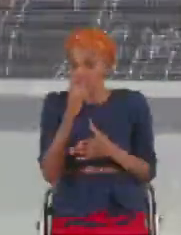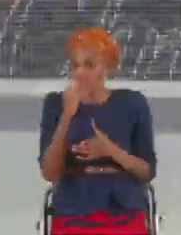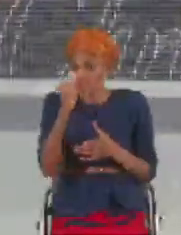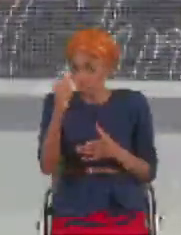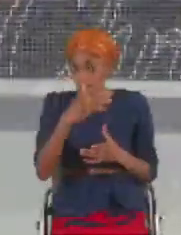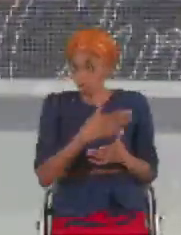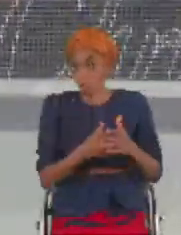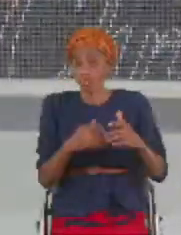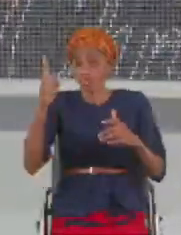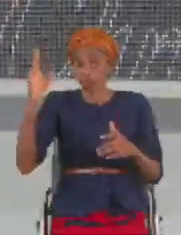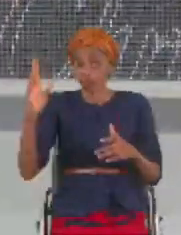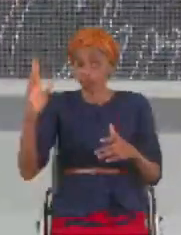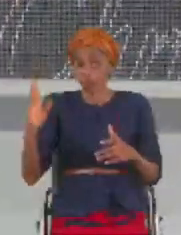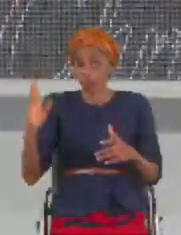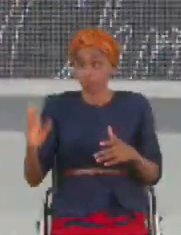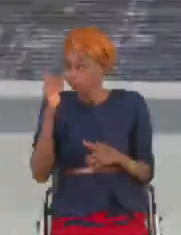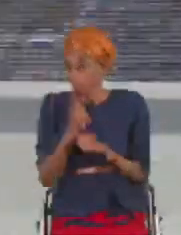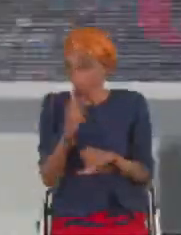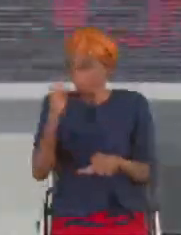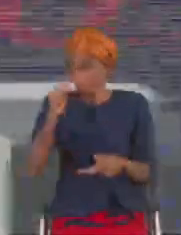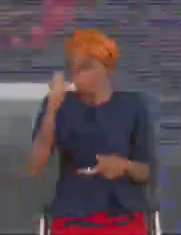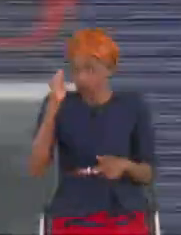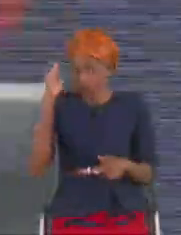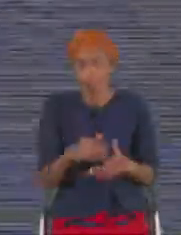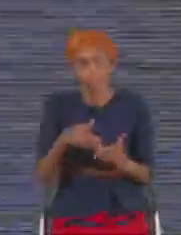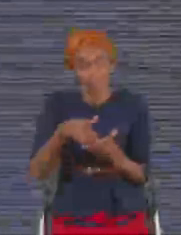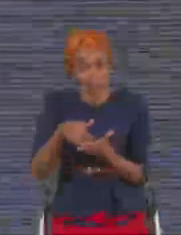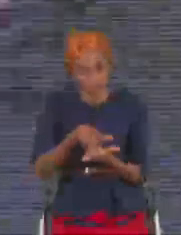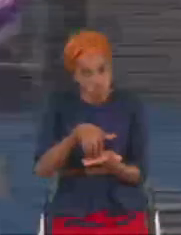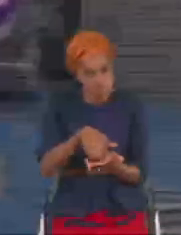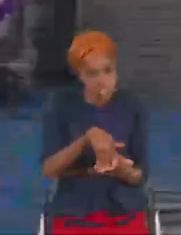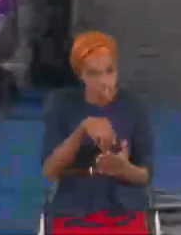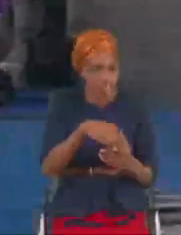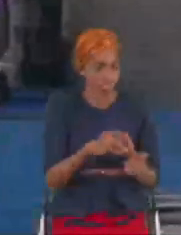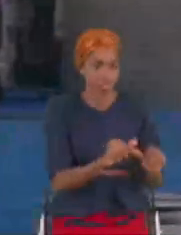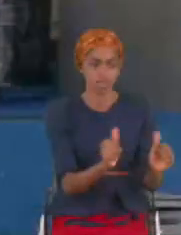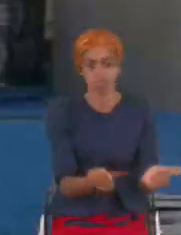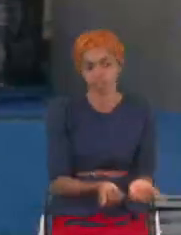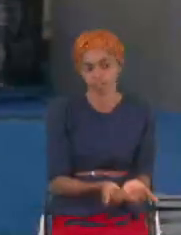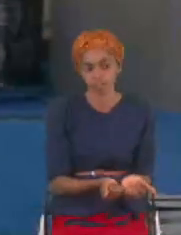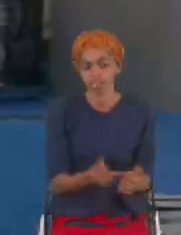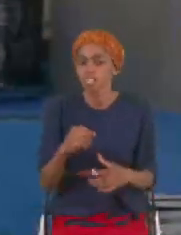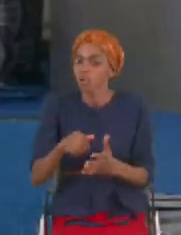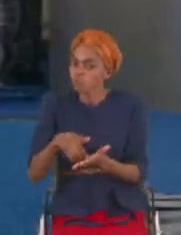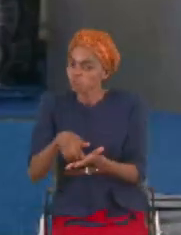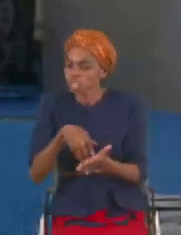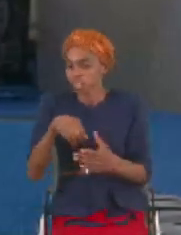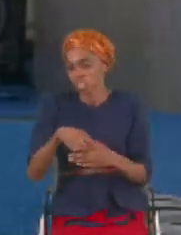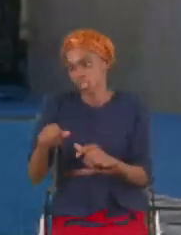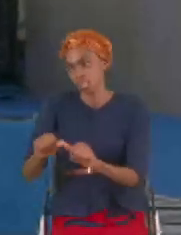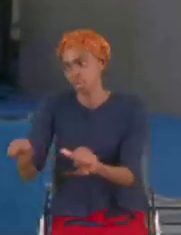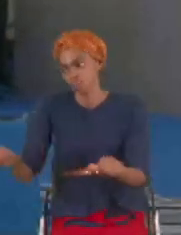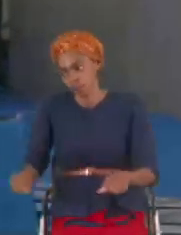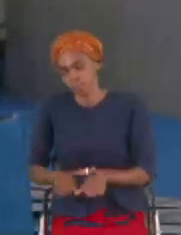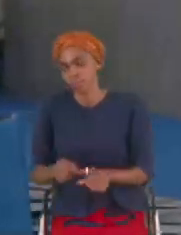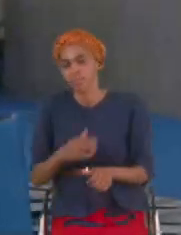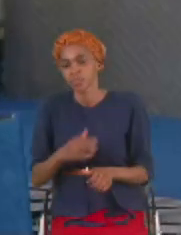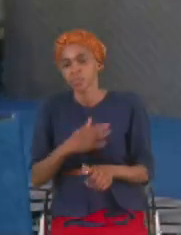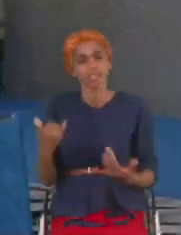dieu toi centre dieu je suis faible dans tel domaine jour faire dans ce domaine